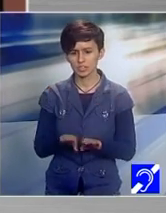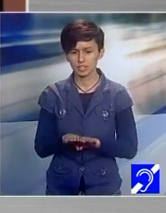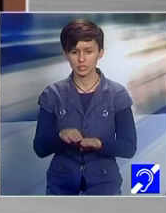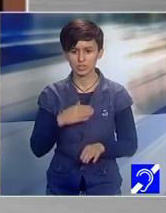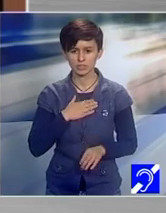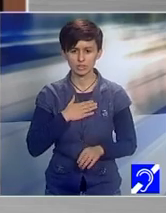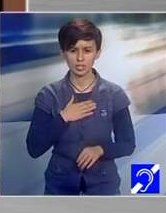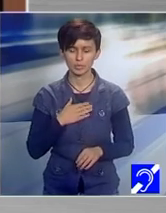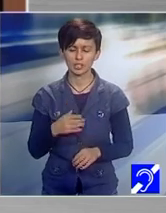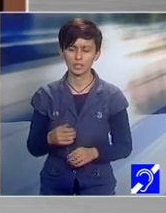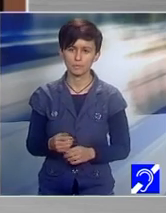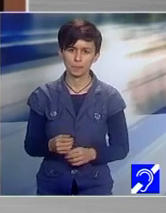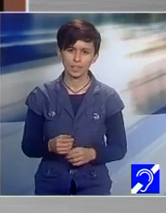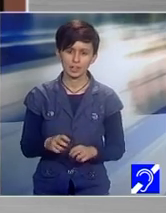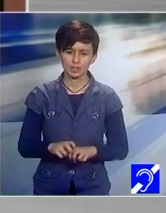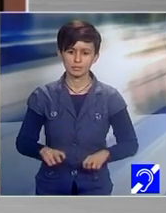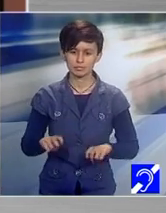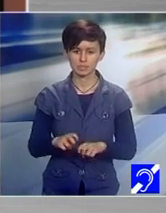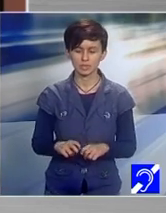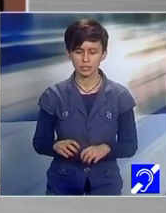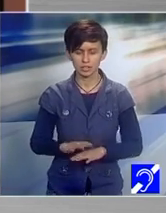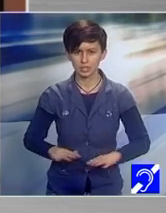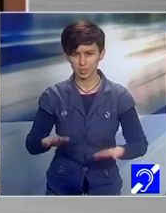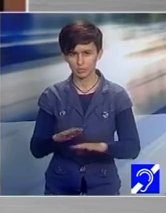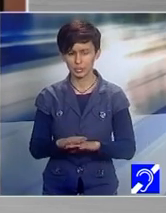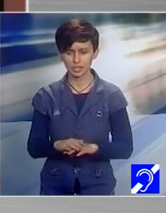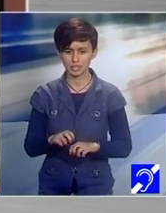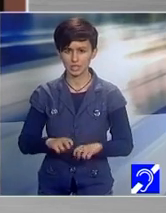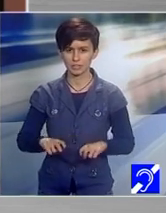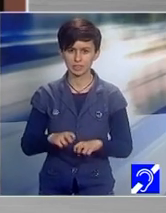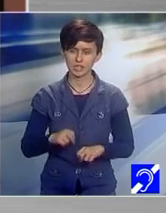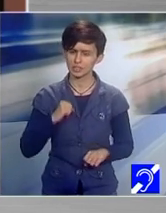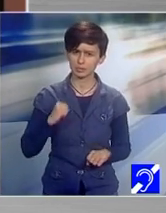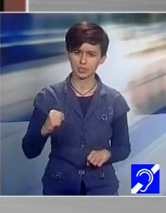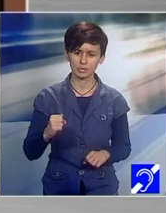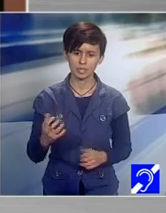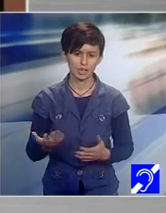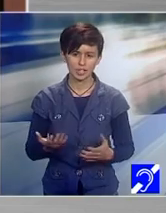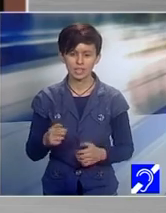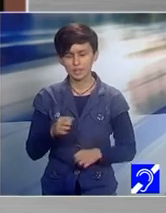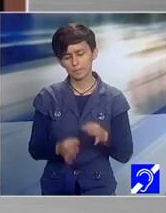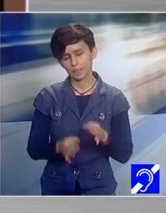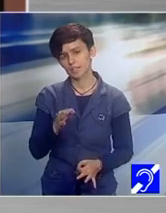la ordine publică, colegilor de la investigații criminale, care analizează,